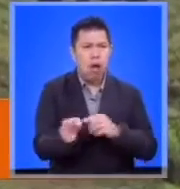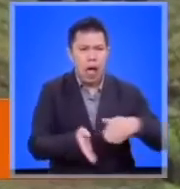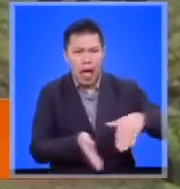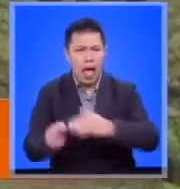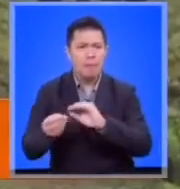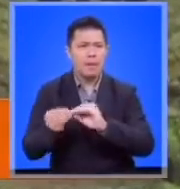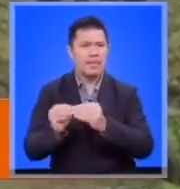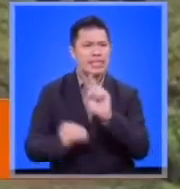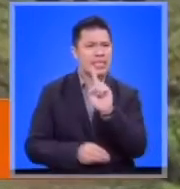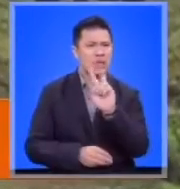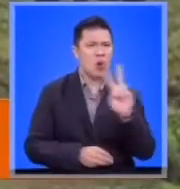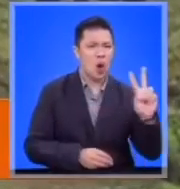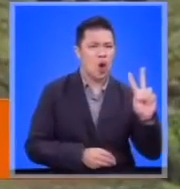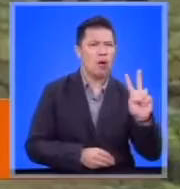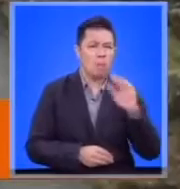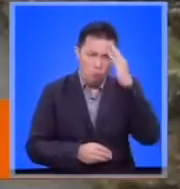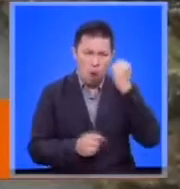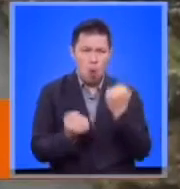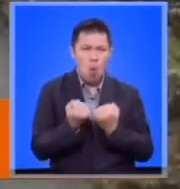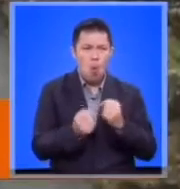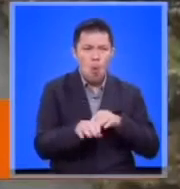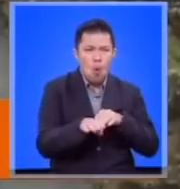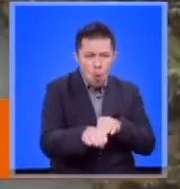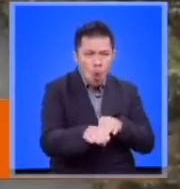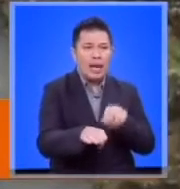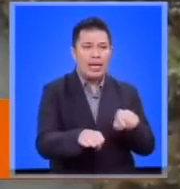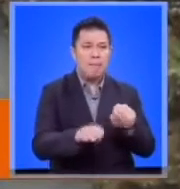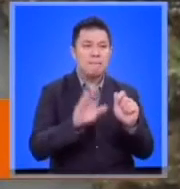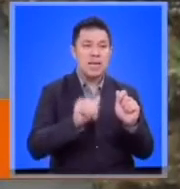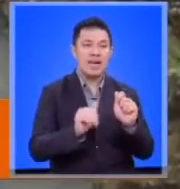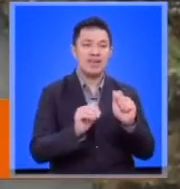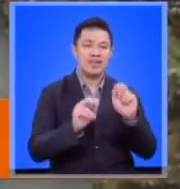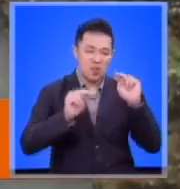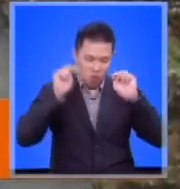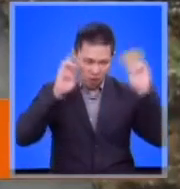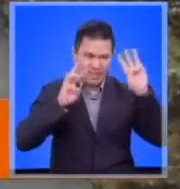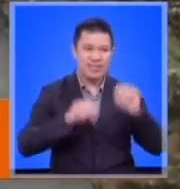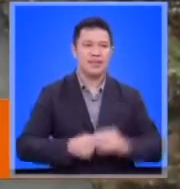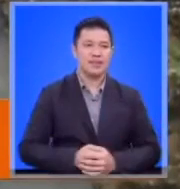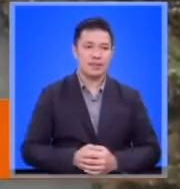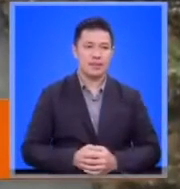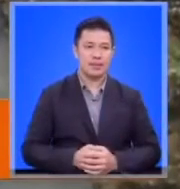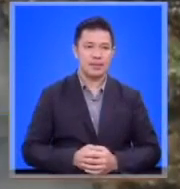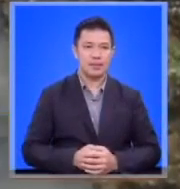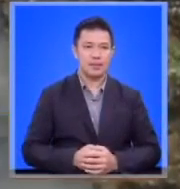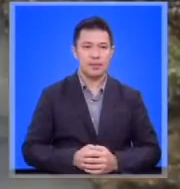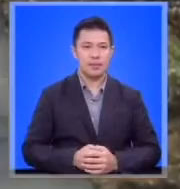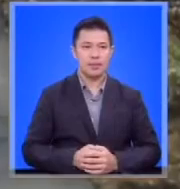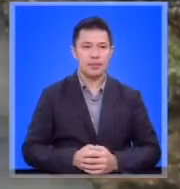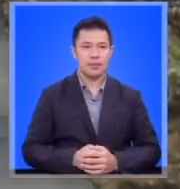1 2นะคะเพื่อที่จะหลีกเลี่ยงปัญหาการจราจรที่แออัดในตัวเมืองนครสวรรค์นั่นเองค่ะม.ค